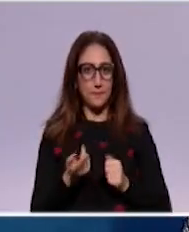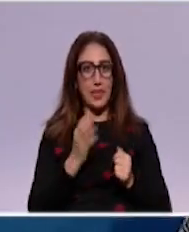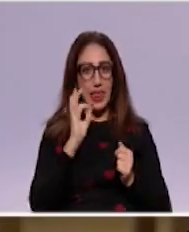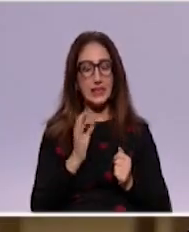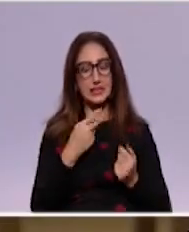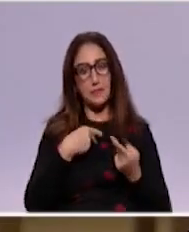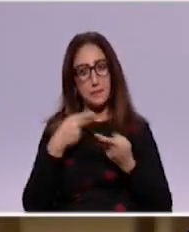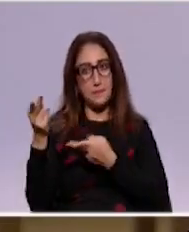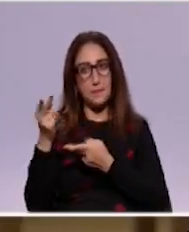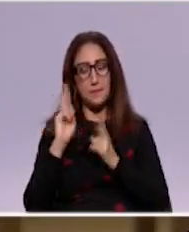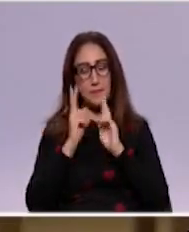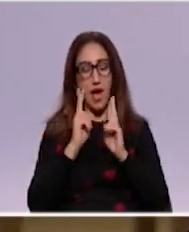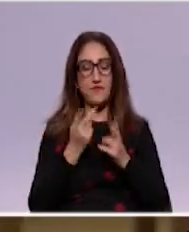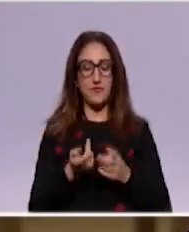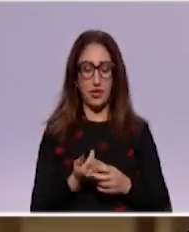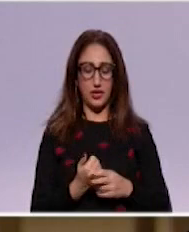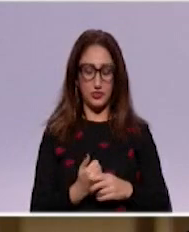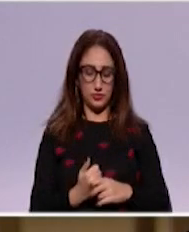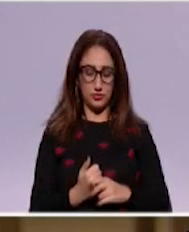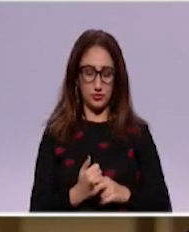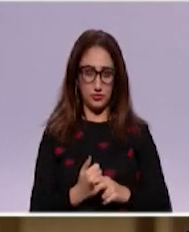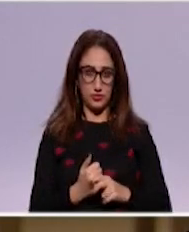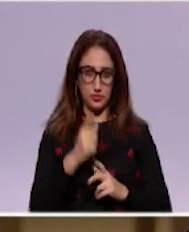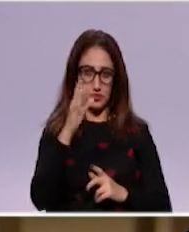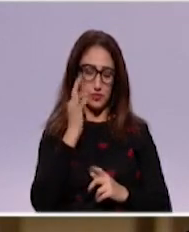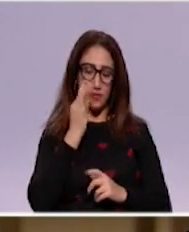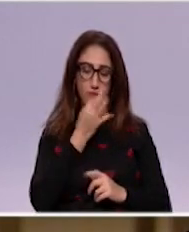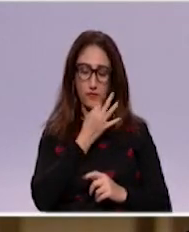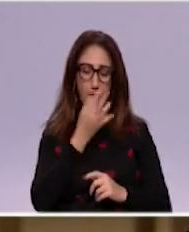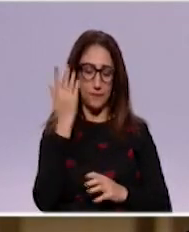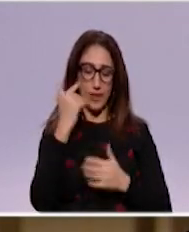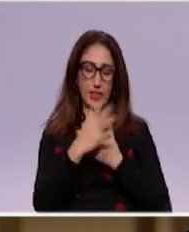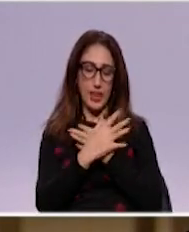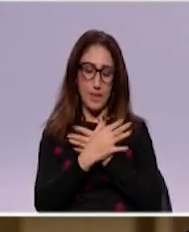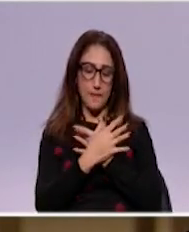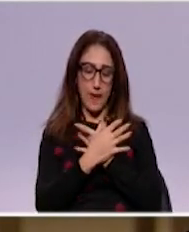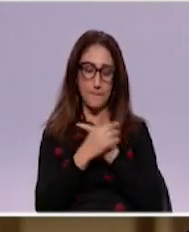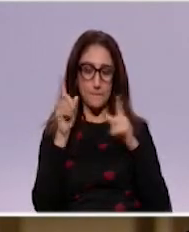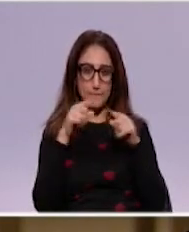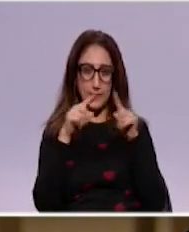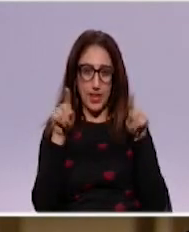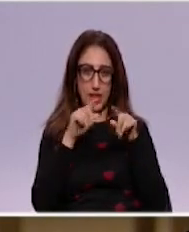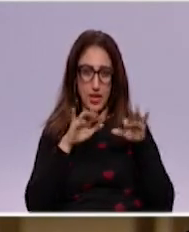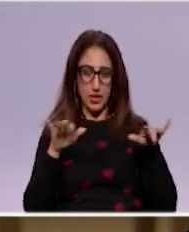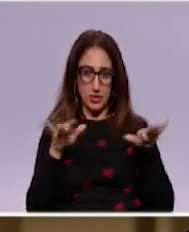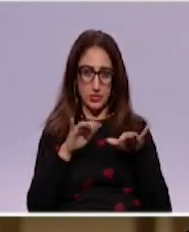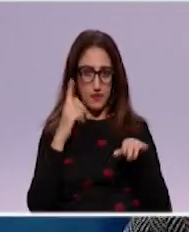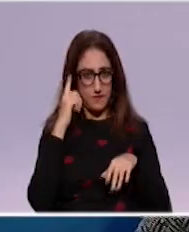يعني شمس الزناتي انت اللي عملت اللحن بتاع الفيلم بتاع الأستاذ عادل إمام تعال انت بنفتكر المزيكا